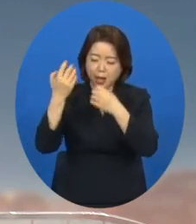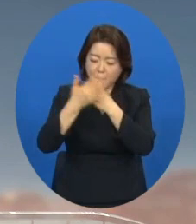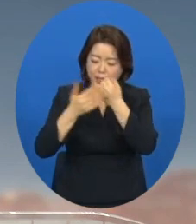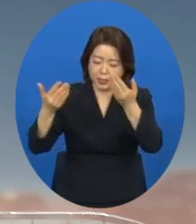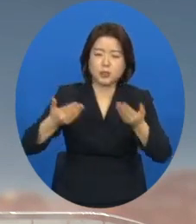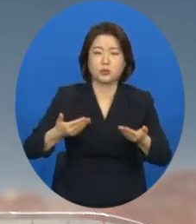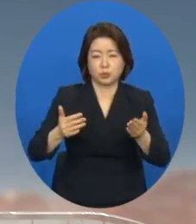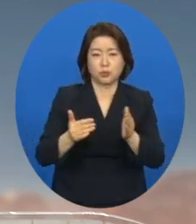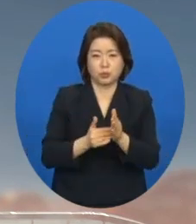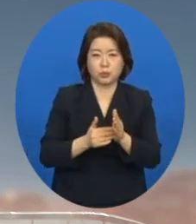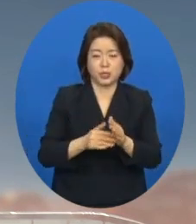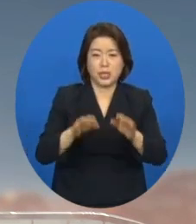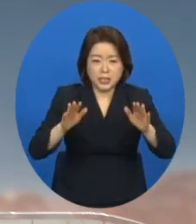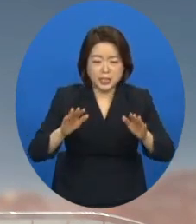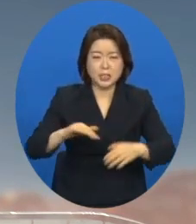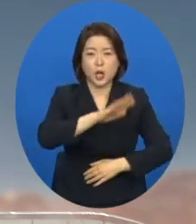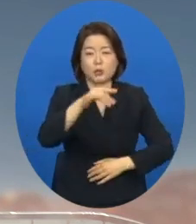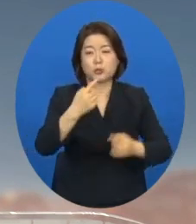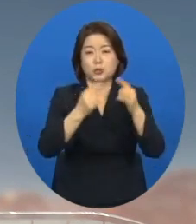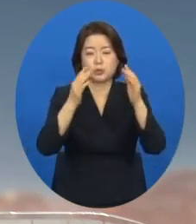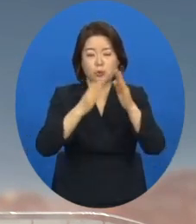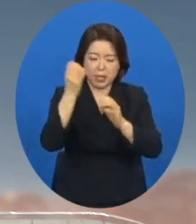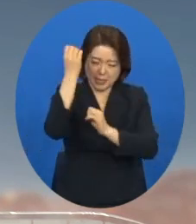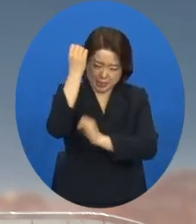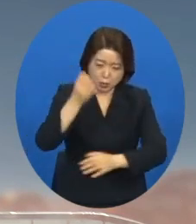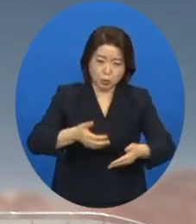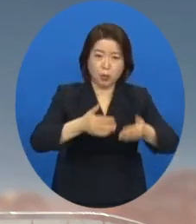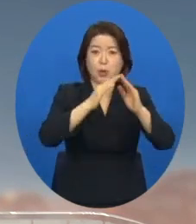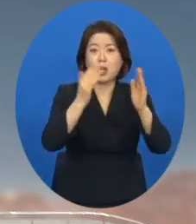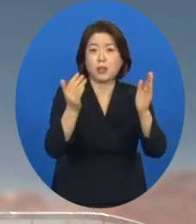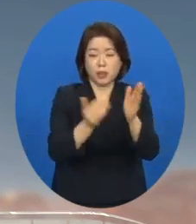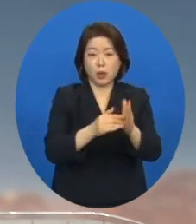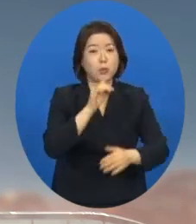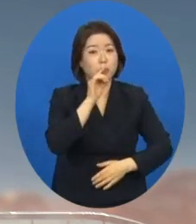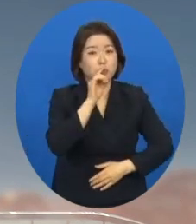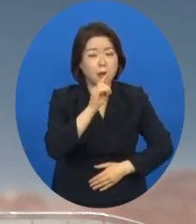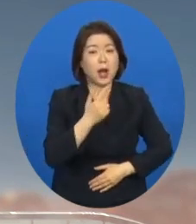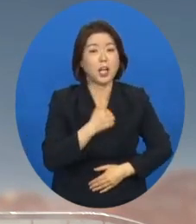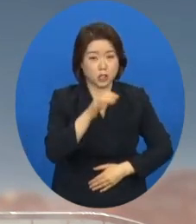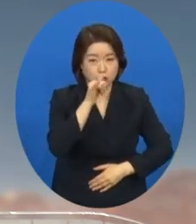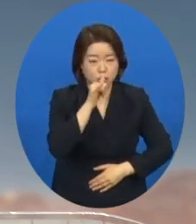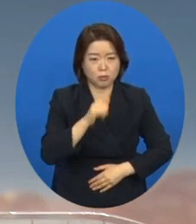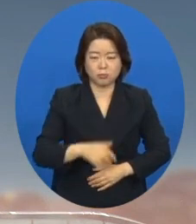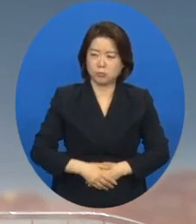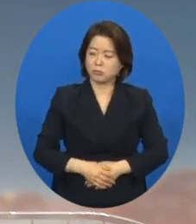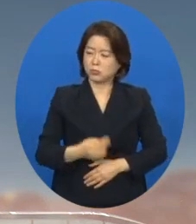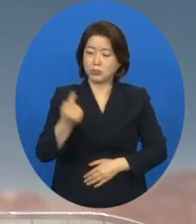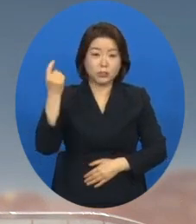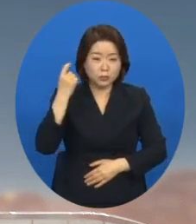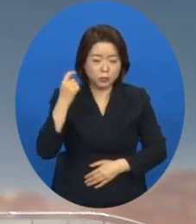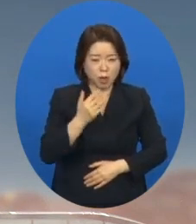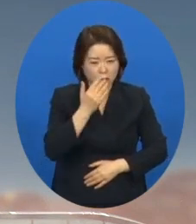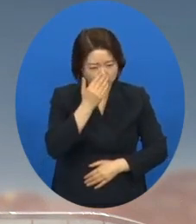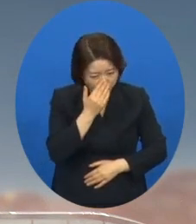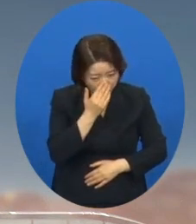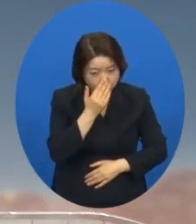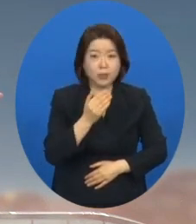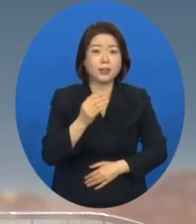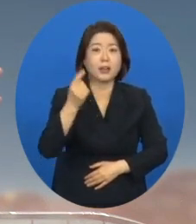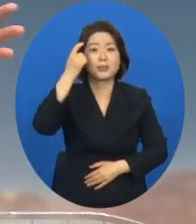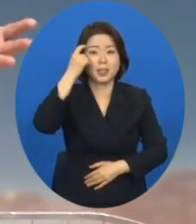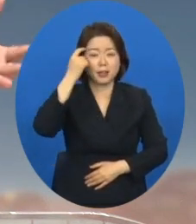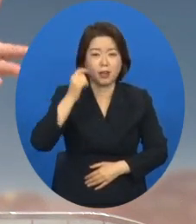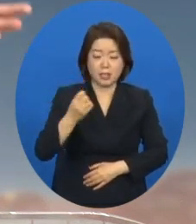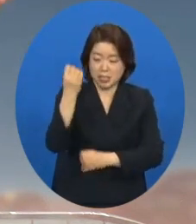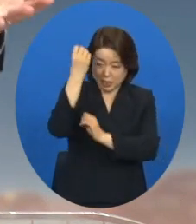우리 교회의 기초가 세워졌다라고 말씀하신 적이 있습니다. 저는 너무 겸손한 표현이시다 생각을 했어요.